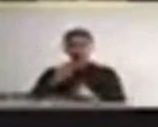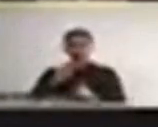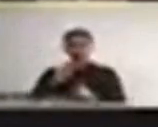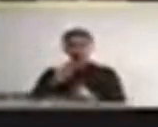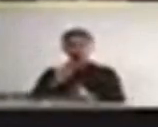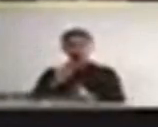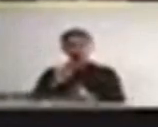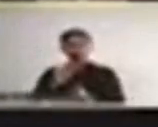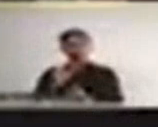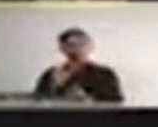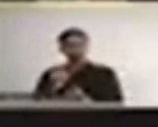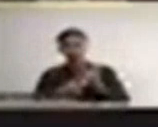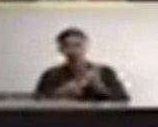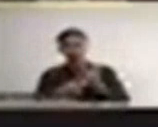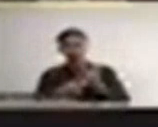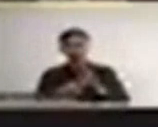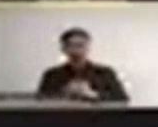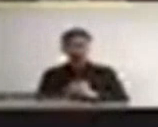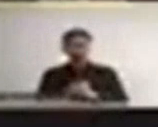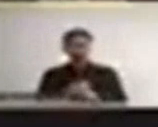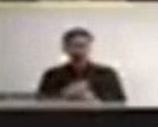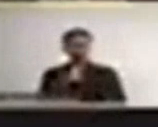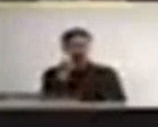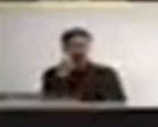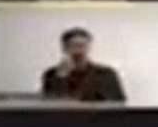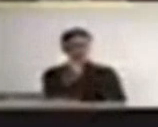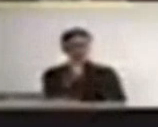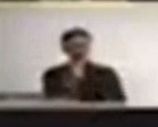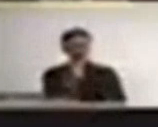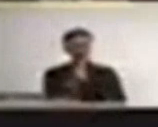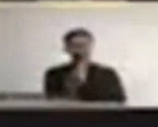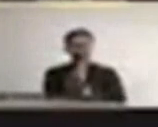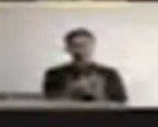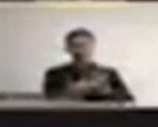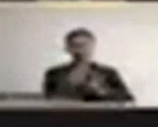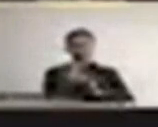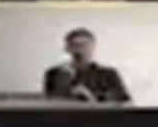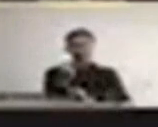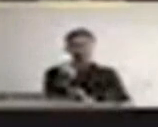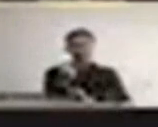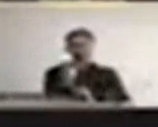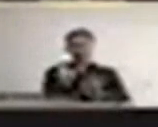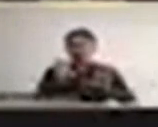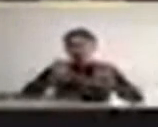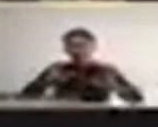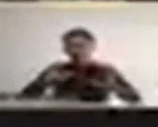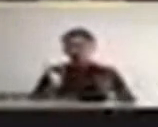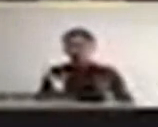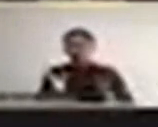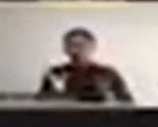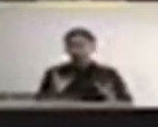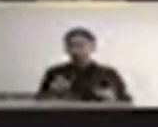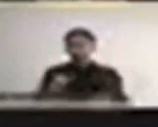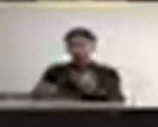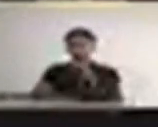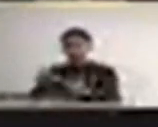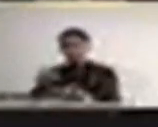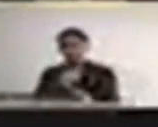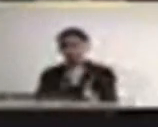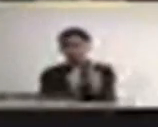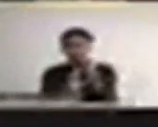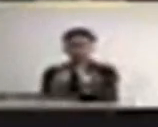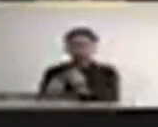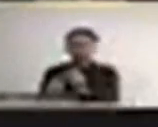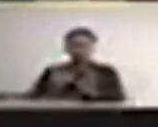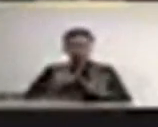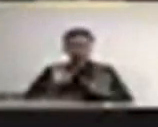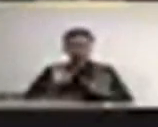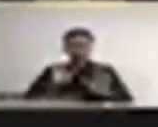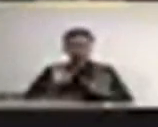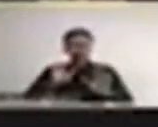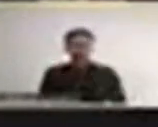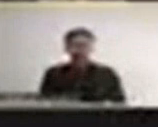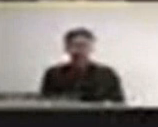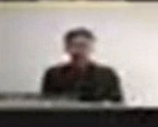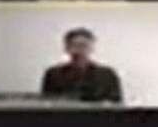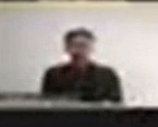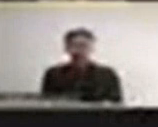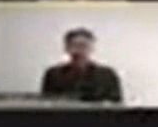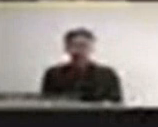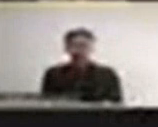kita harus melihat reproduction numbers secara utuh, seberapa banyak sampel yang diambil tadi. Makanya di rekomendasi IDAI